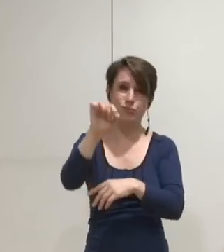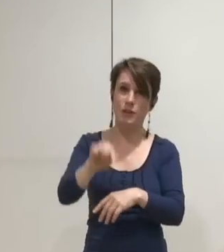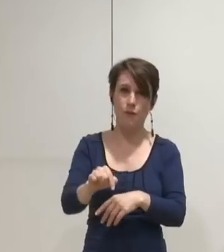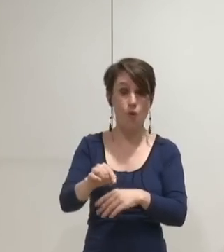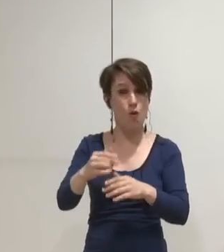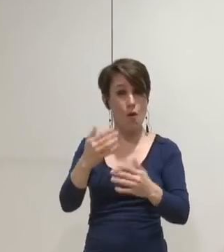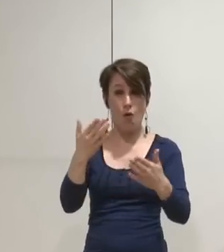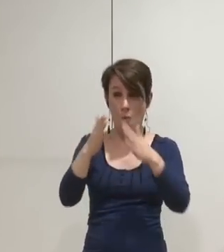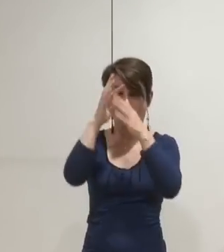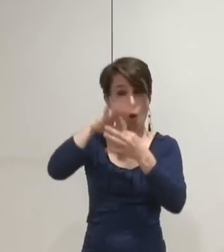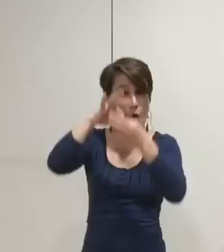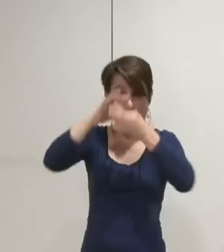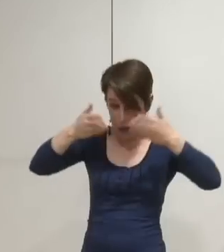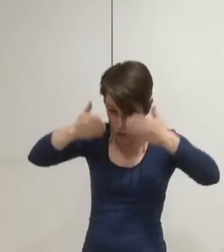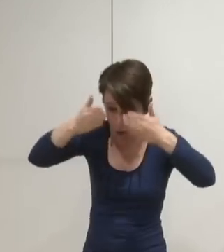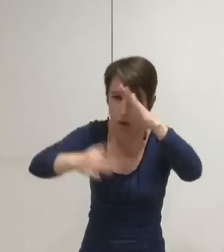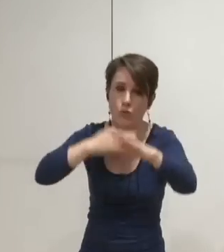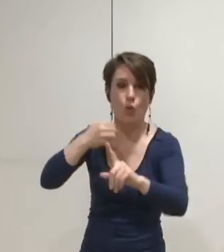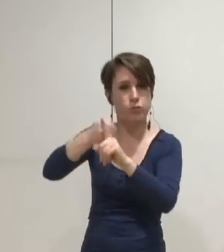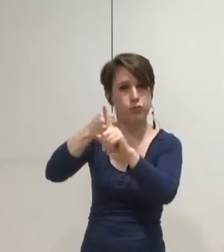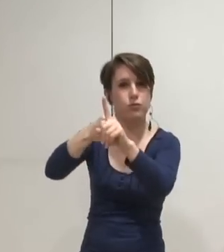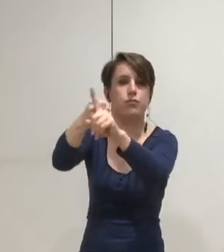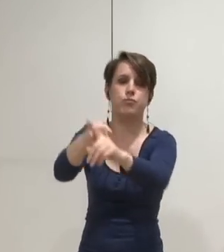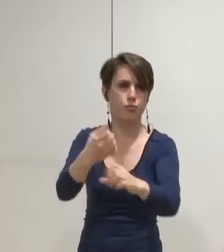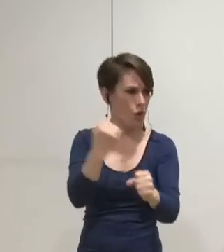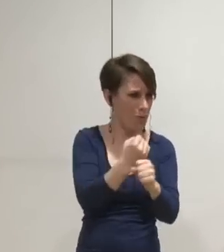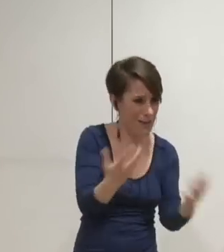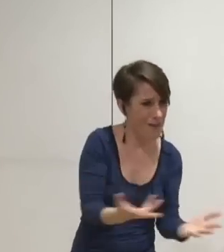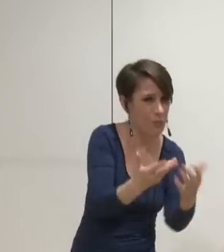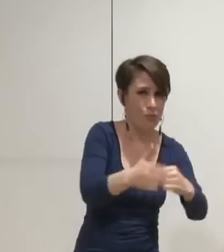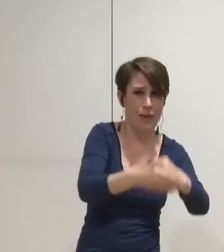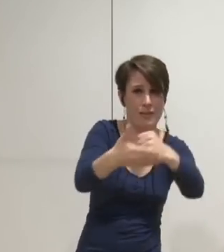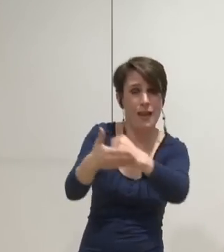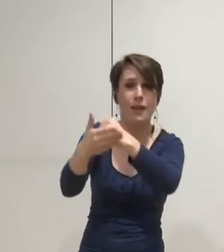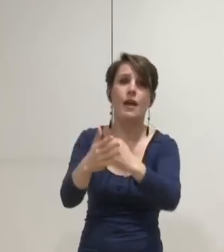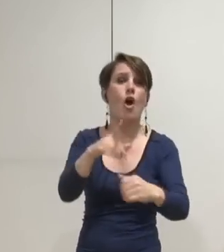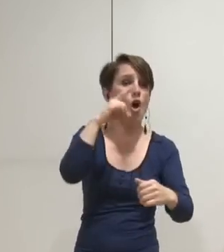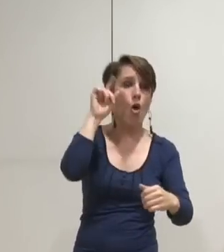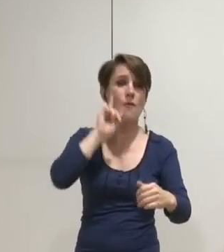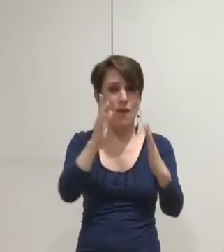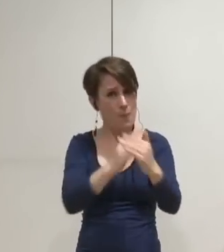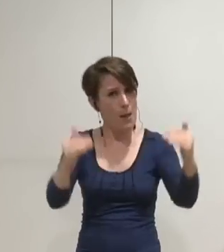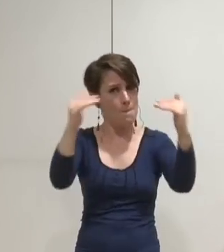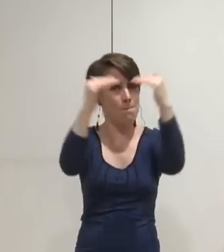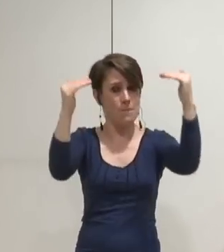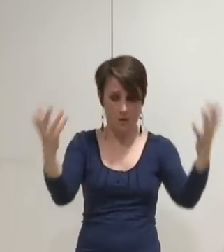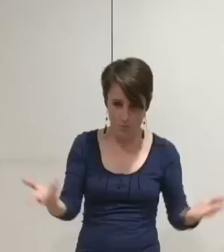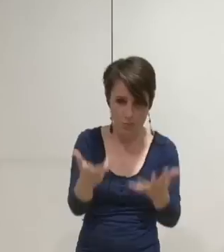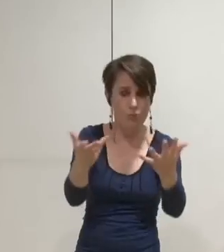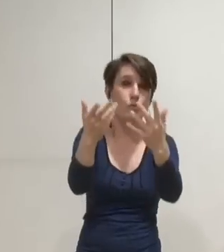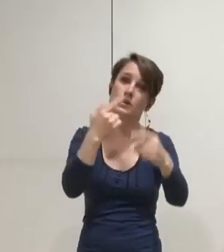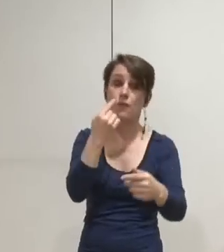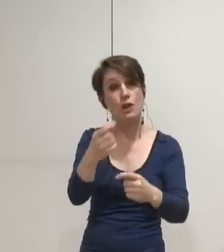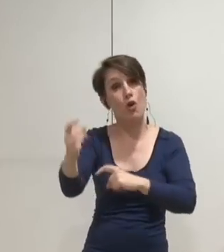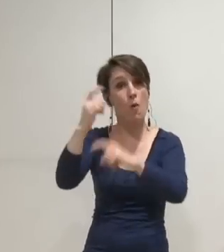valoriser le travail réaffirmer l'égalité entre les hommes et les femmes enfin bref revenir aux vraies valeurs peut-être de